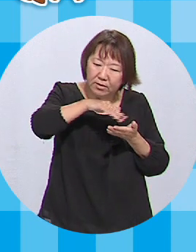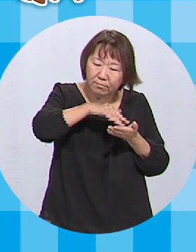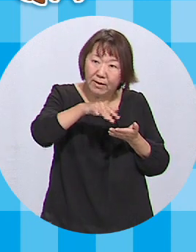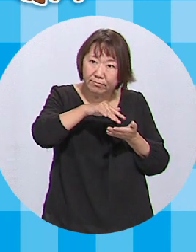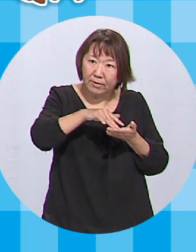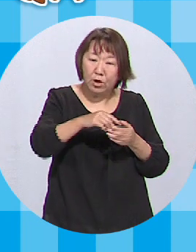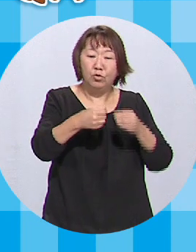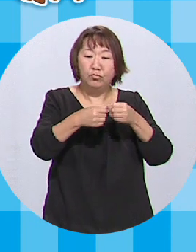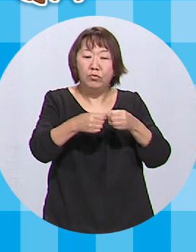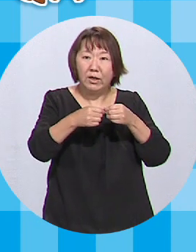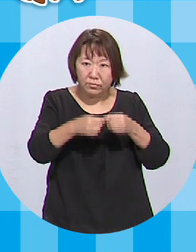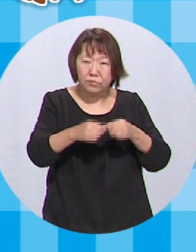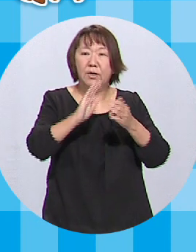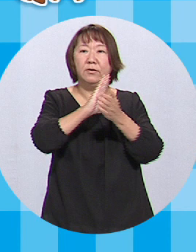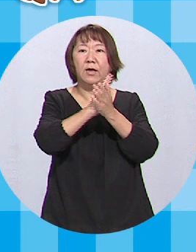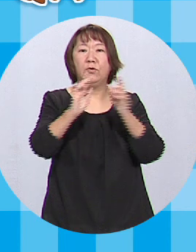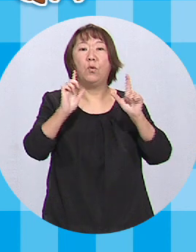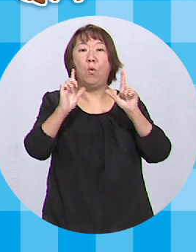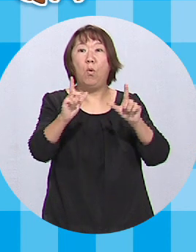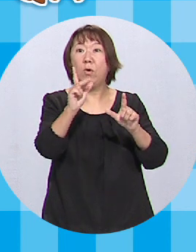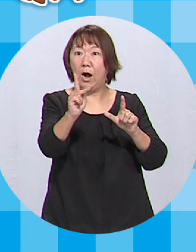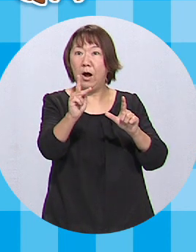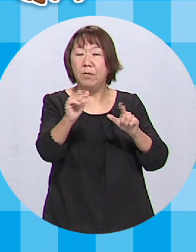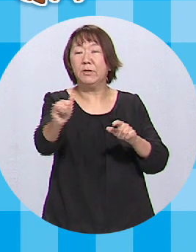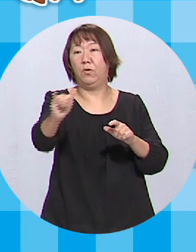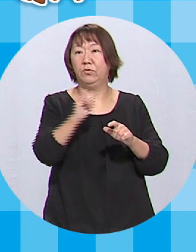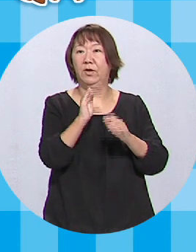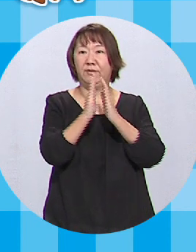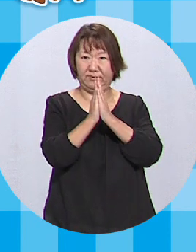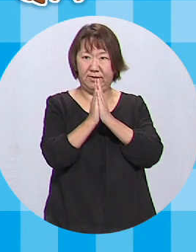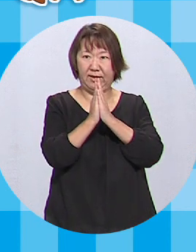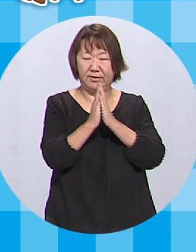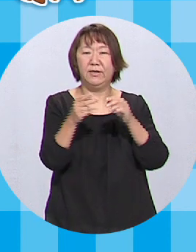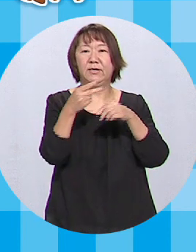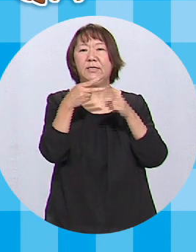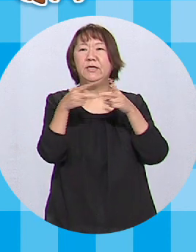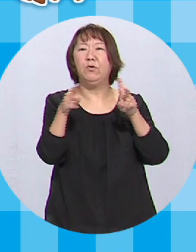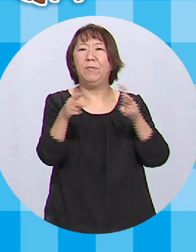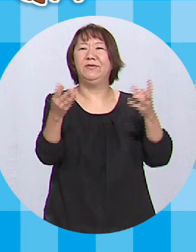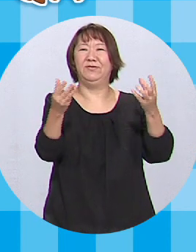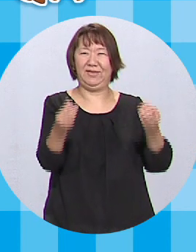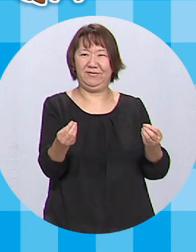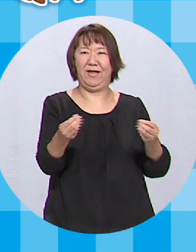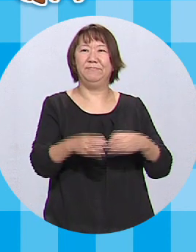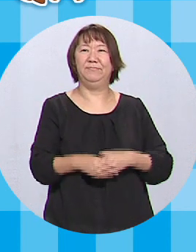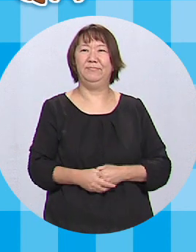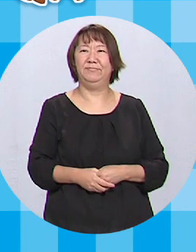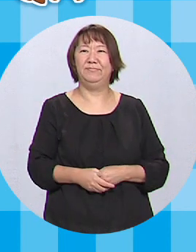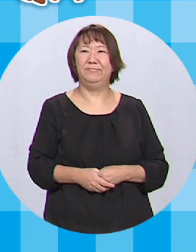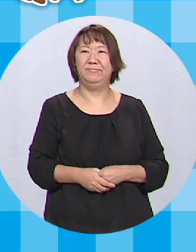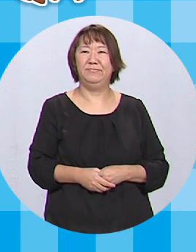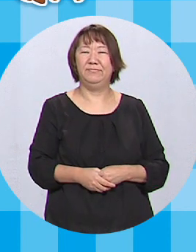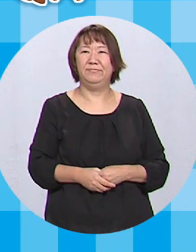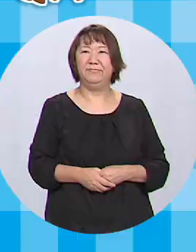は県の広報課までお問い合わせください。以上、今週のインフォメーションでした。